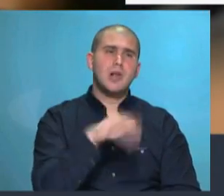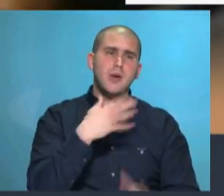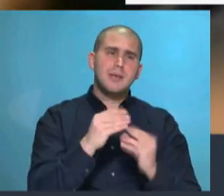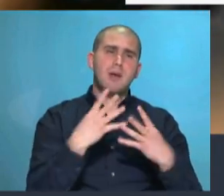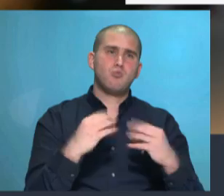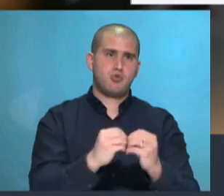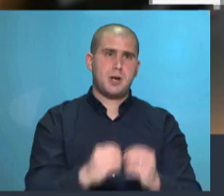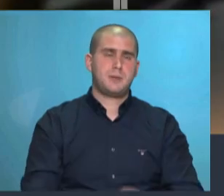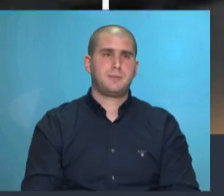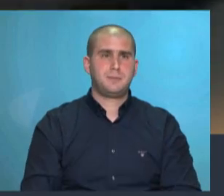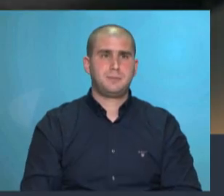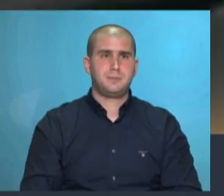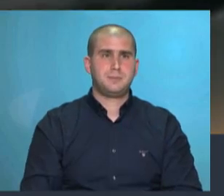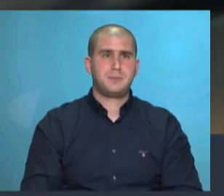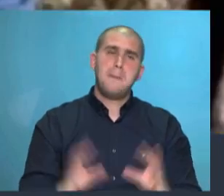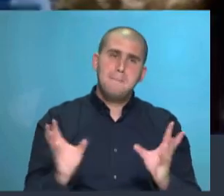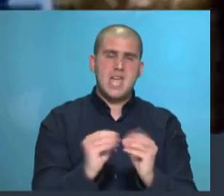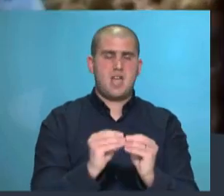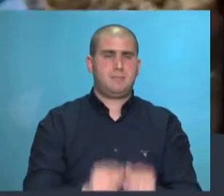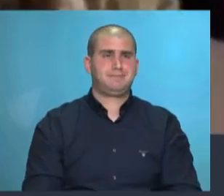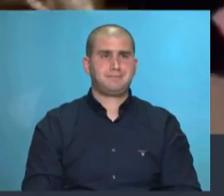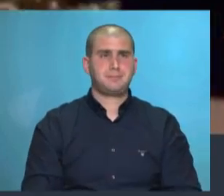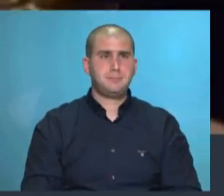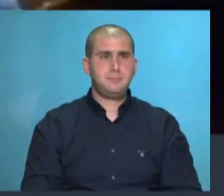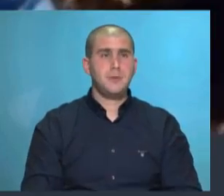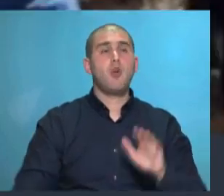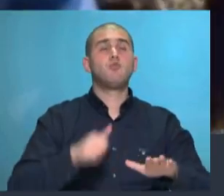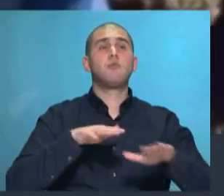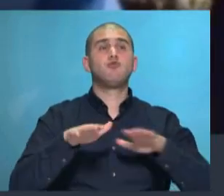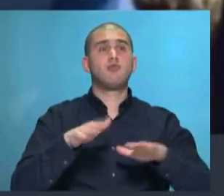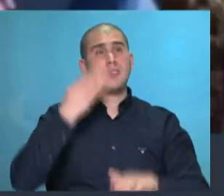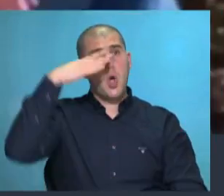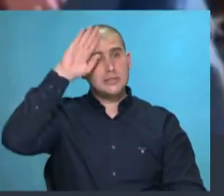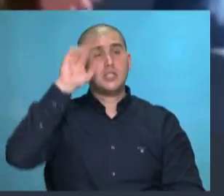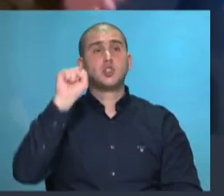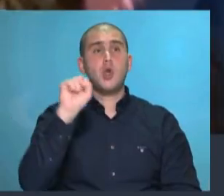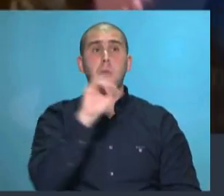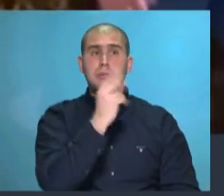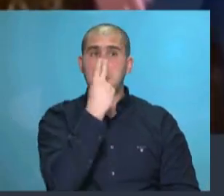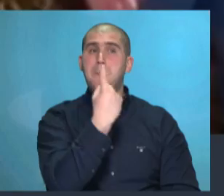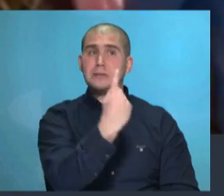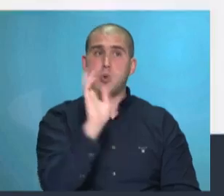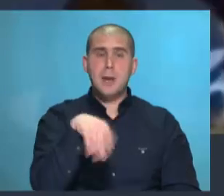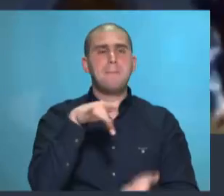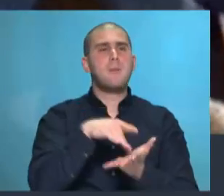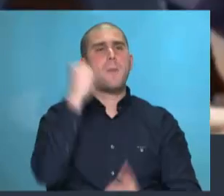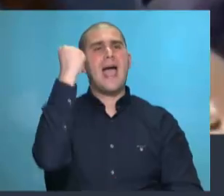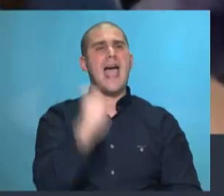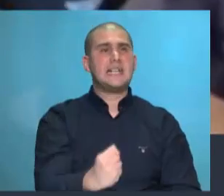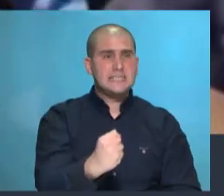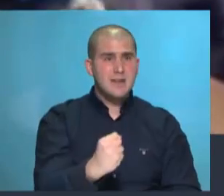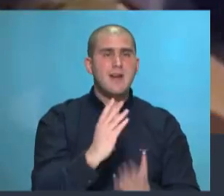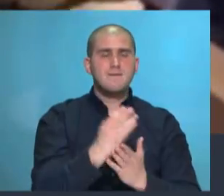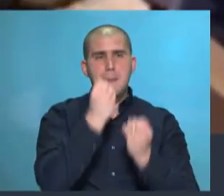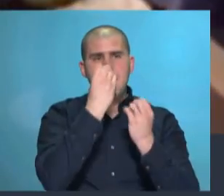family together. ראש ממשלת אוסטרליה, סקוט מוריסון, ביקר גם הוא בזירת הרצח והניח